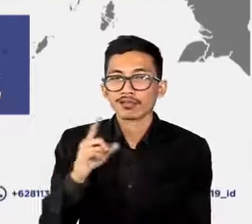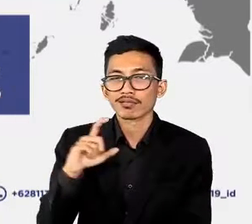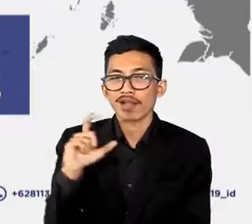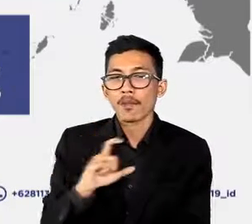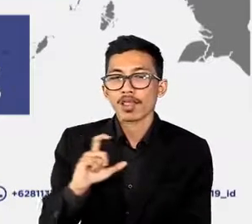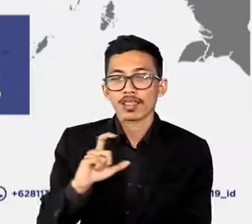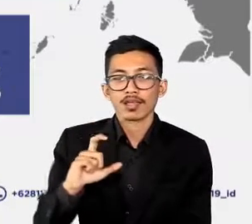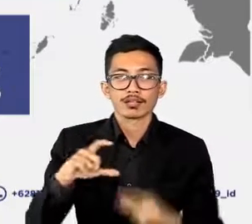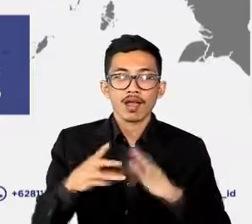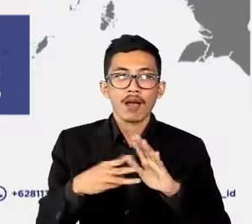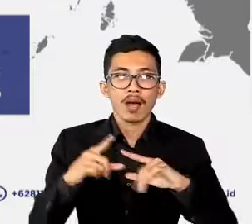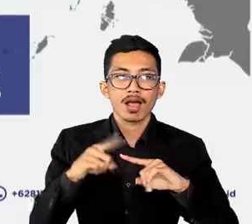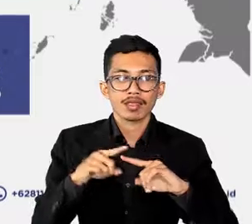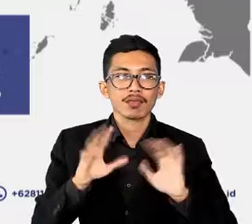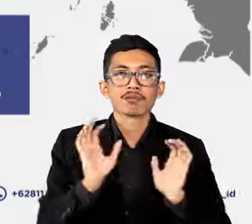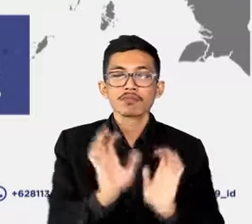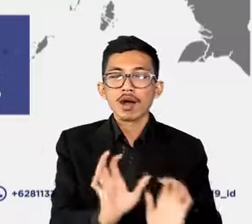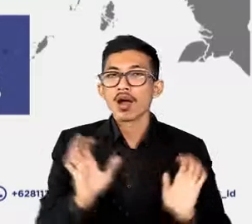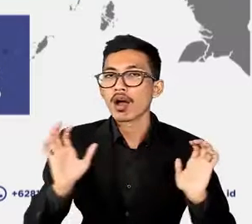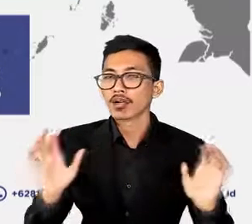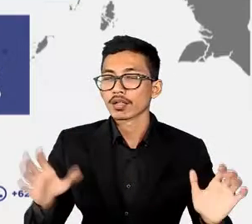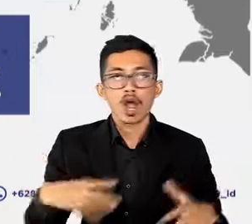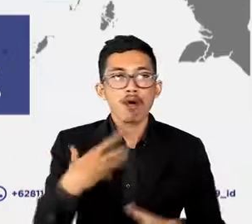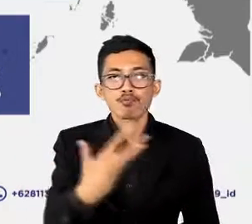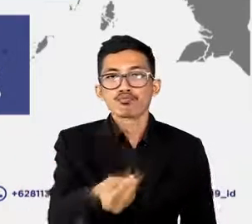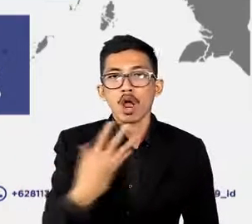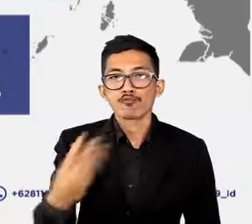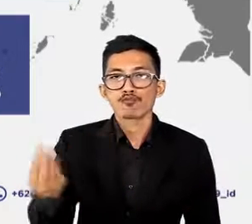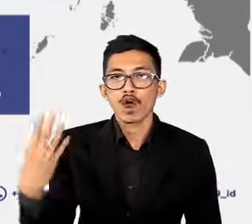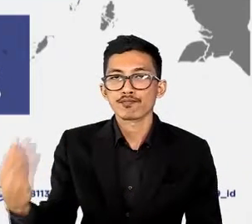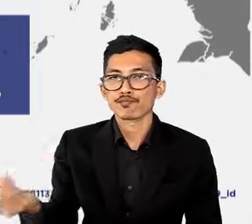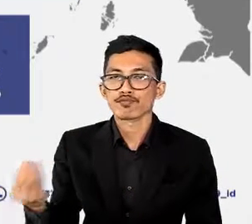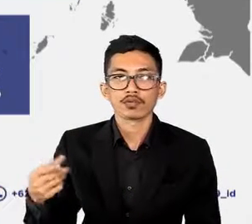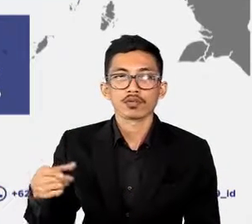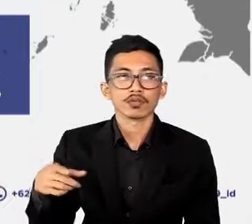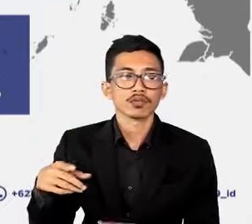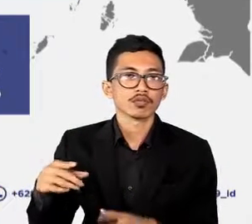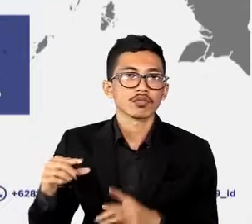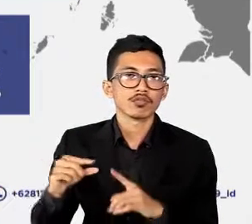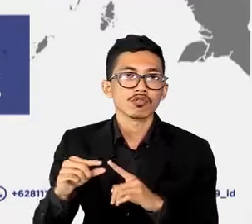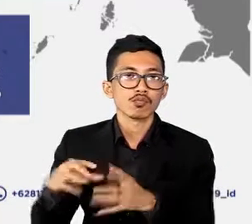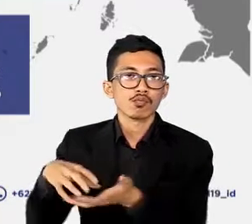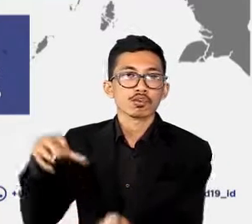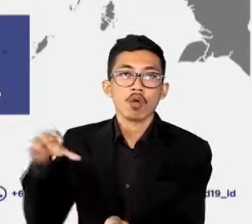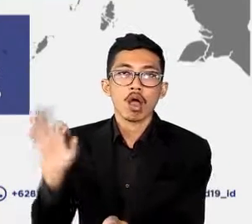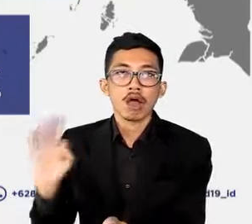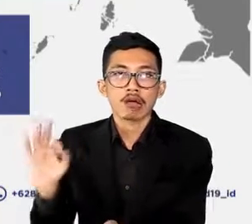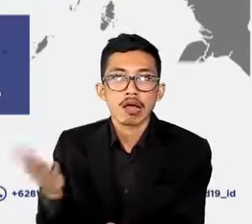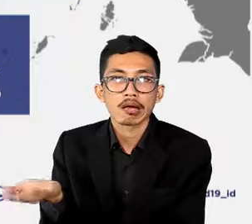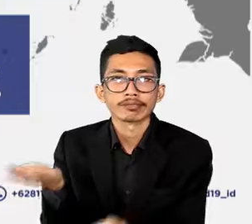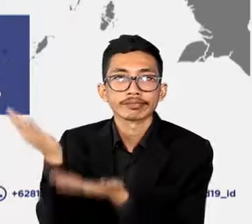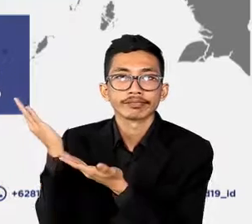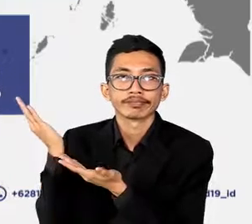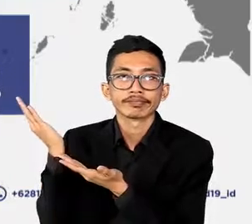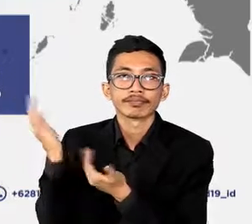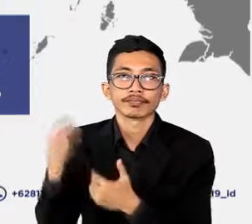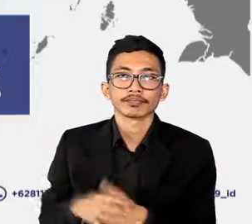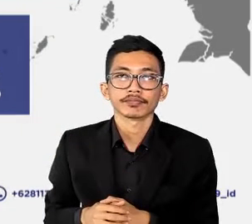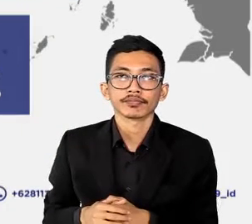wilayahnya yang paling banyak memiliki desa atau kelurahan yang belum membentuk posko silakan dapat dilihat